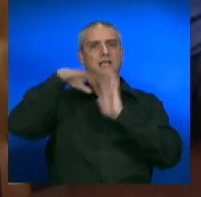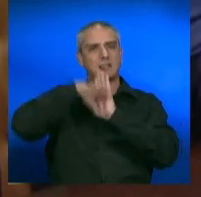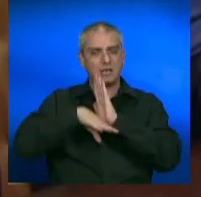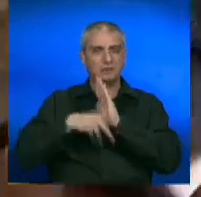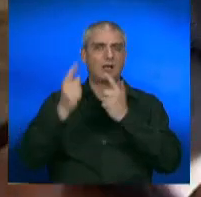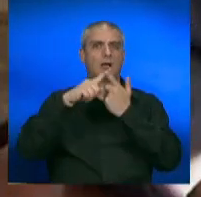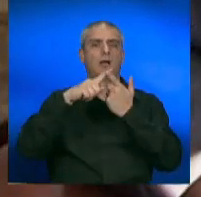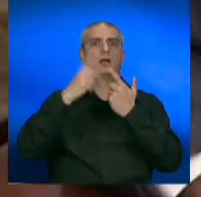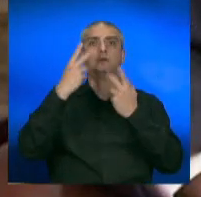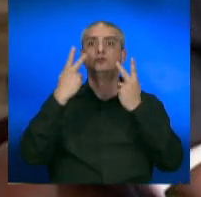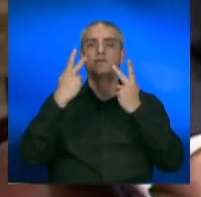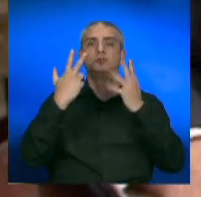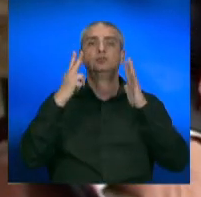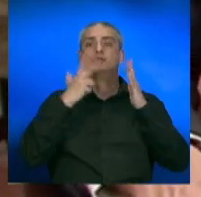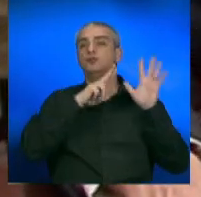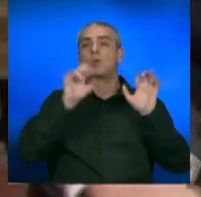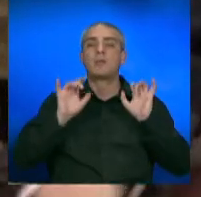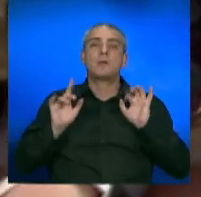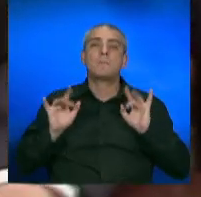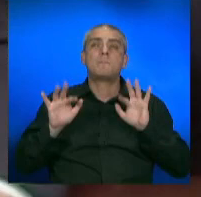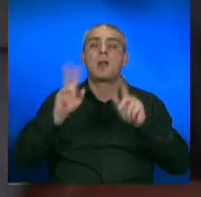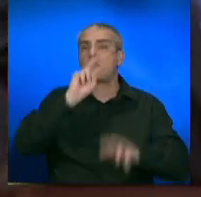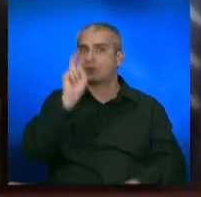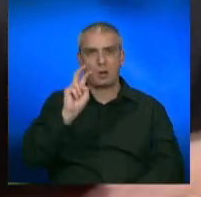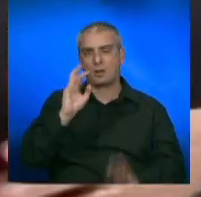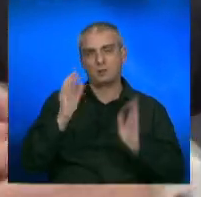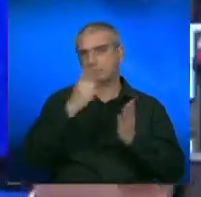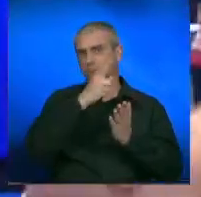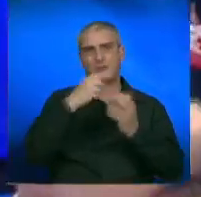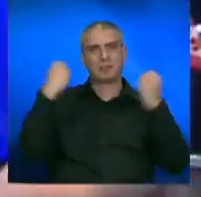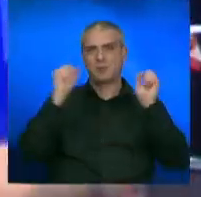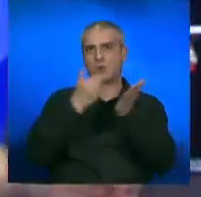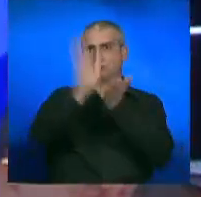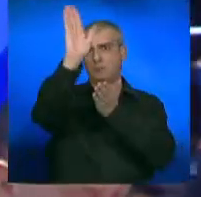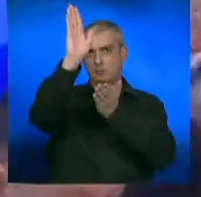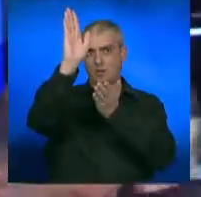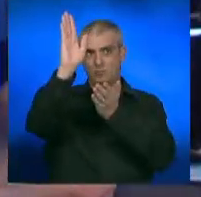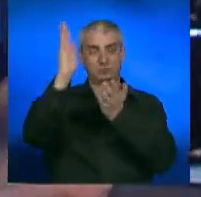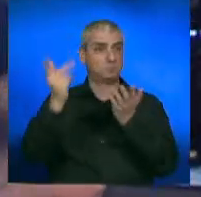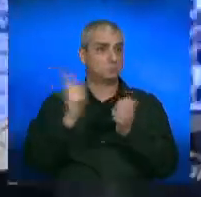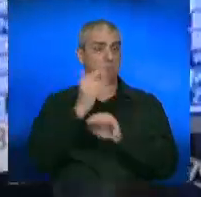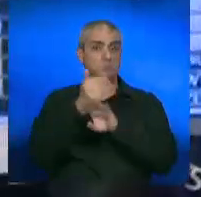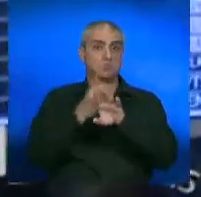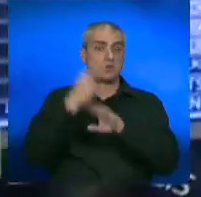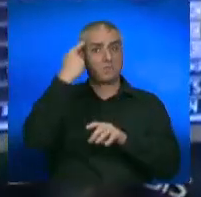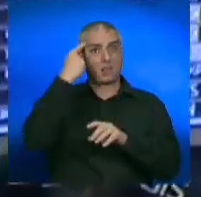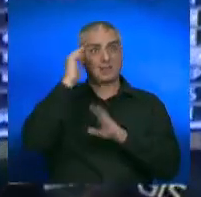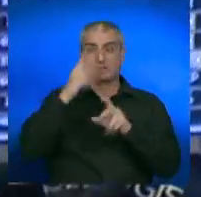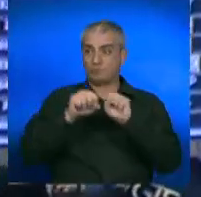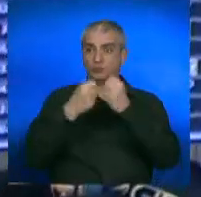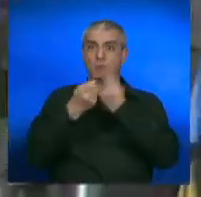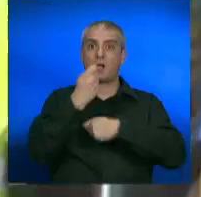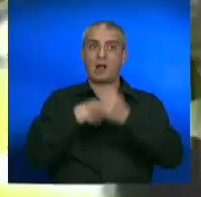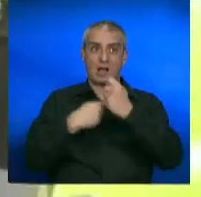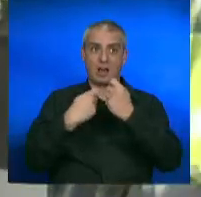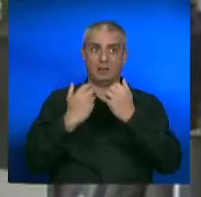נוספים בשווי 800 מיליארדי דולרים, נדחתה על ידי הדמוקרטים. עדיין מוקדם להעריך אם המשבר הכלכלי